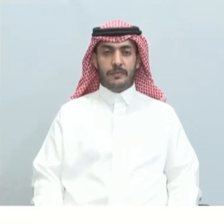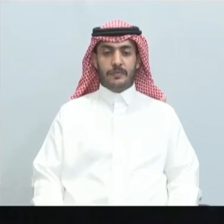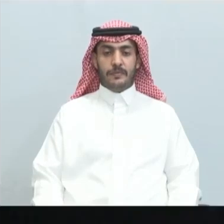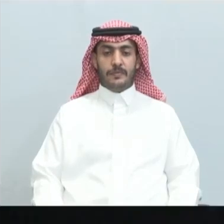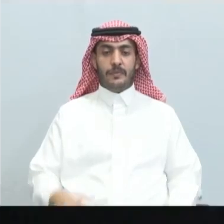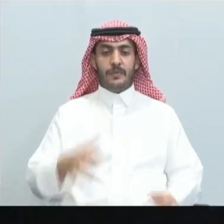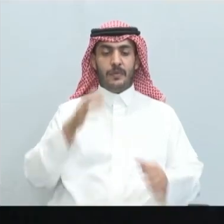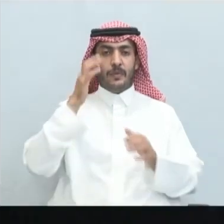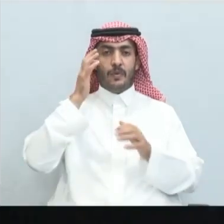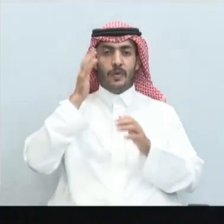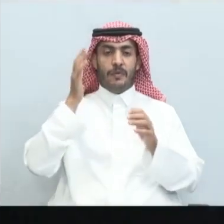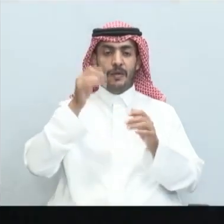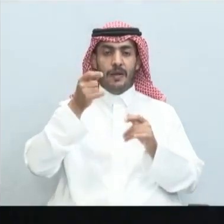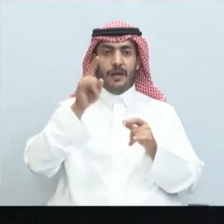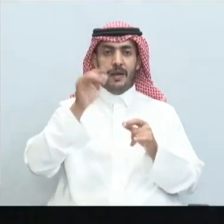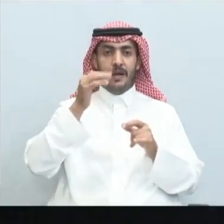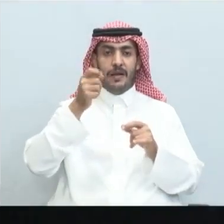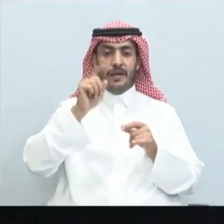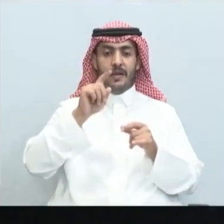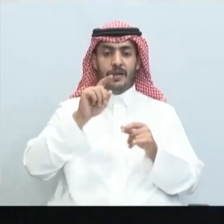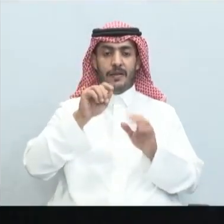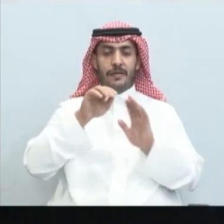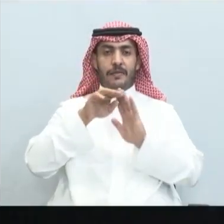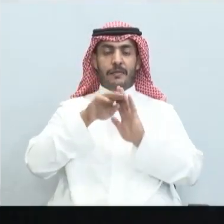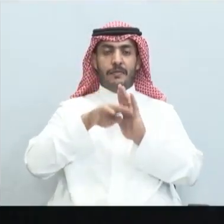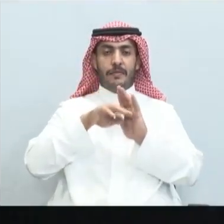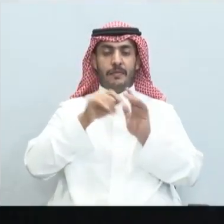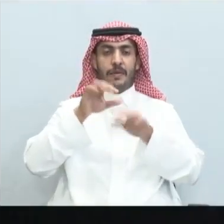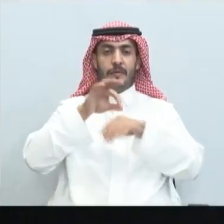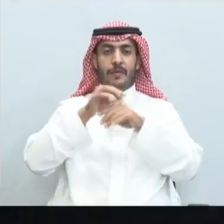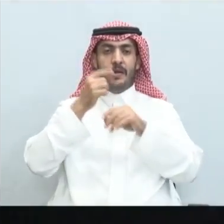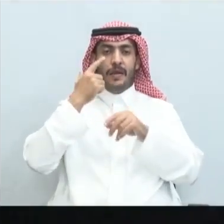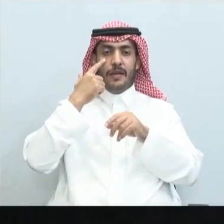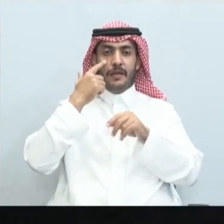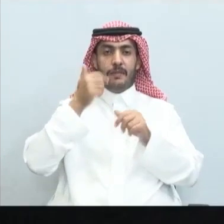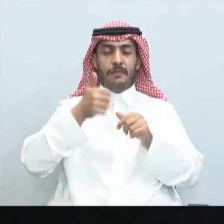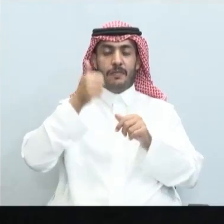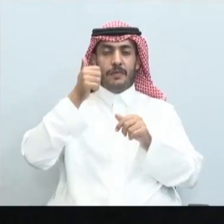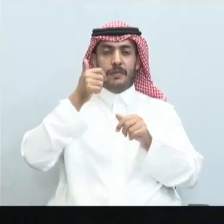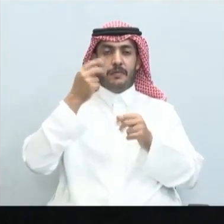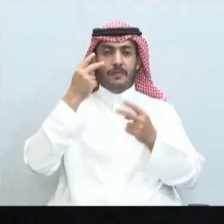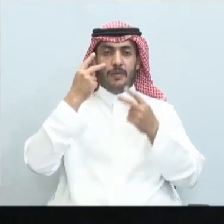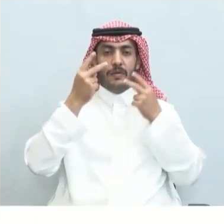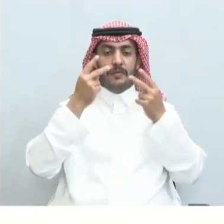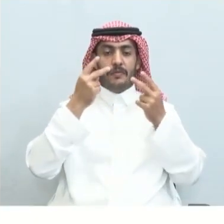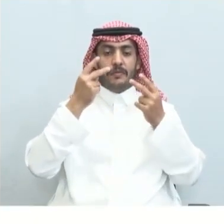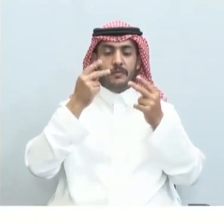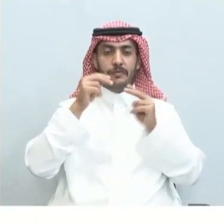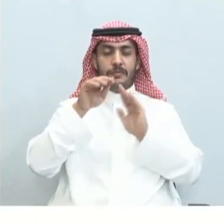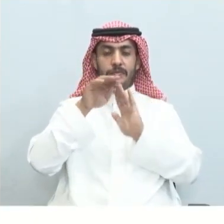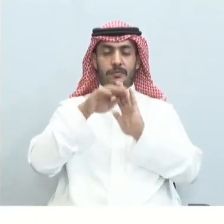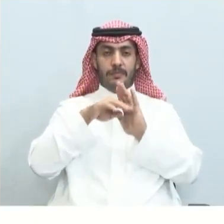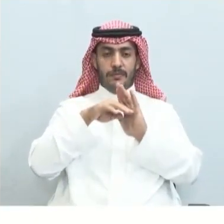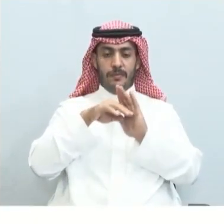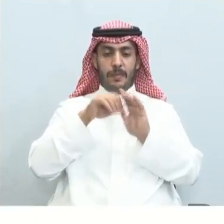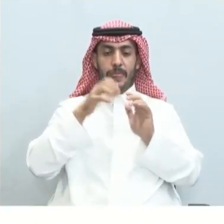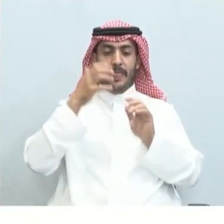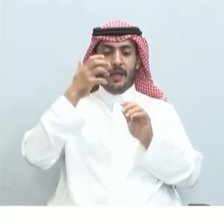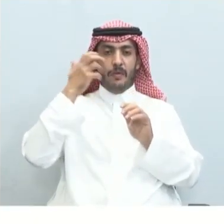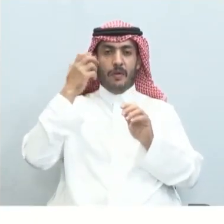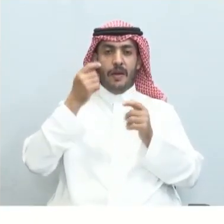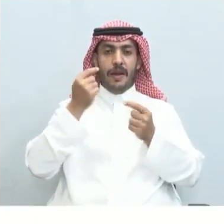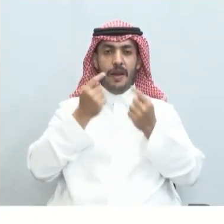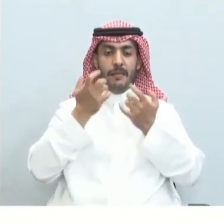علماء الاحياء يدرسون علماء الاحياء المخلوقات الحيه من خلال الملاحظه فهم يلاحظون الحيوانات